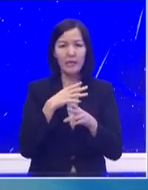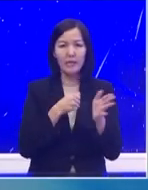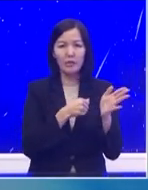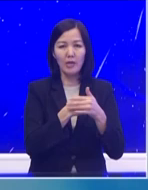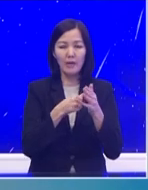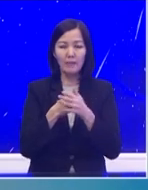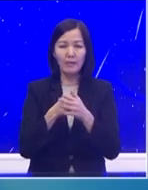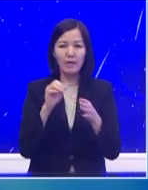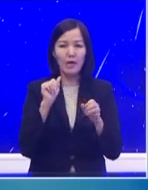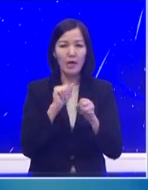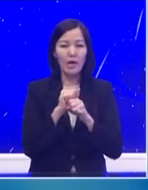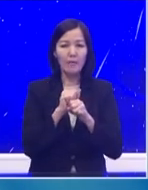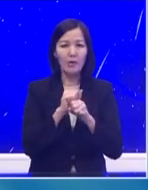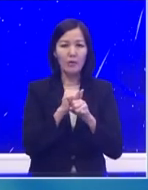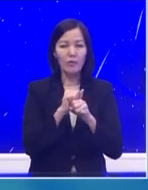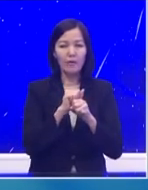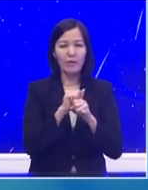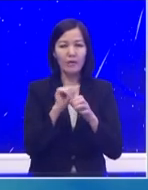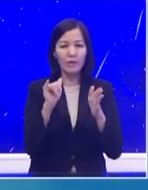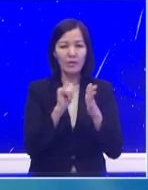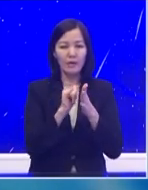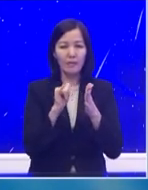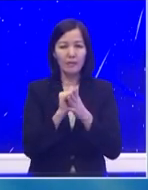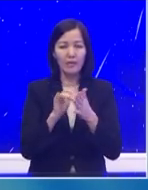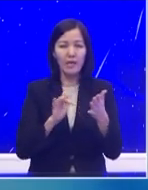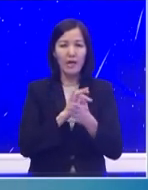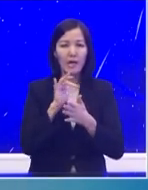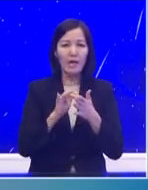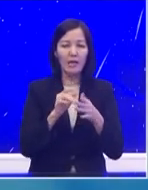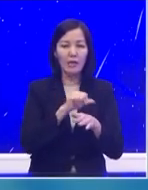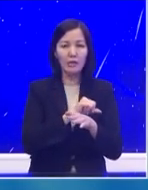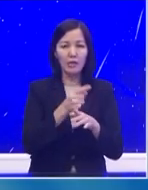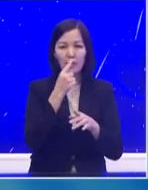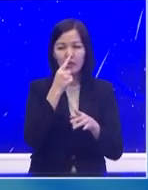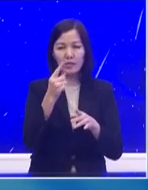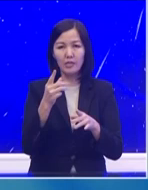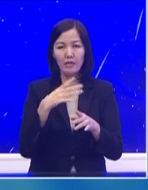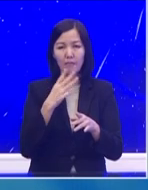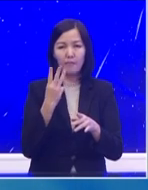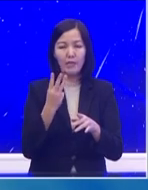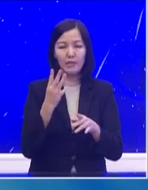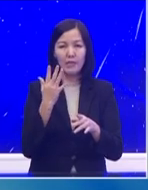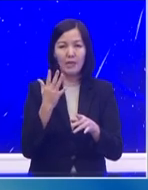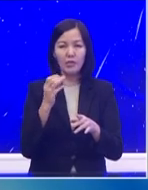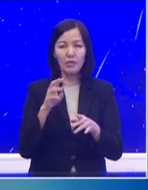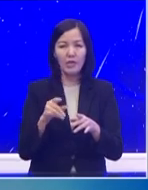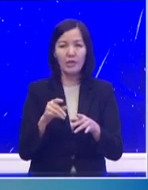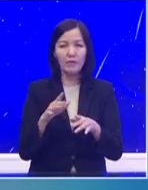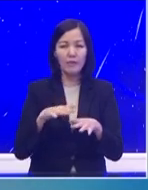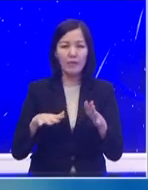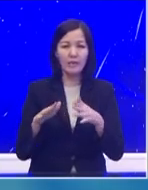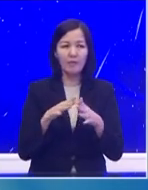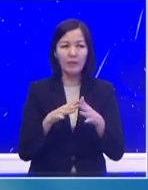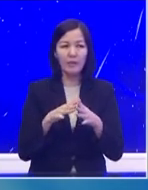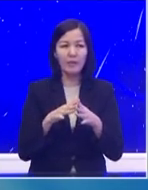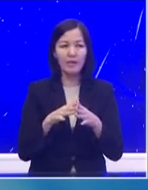жабдықталды. Республикалық трассалар бойында қала шекарасынан 5 шақырым радиуста және аймаққа тиесілі елді мекендерден